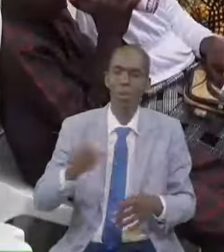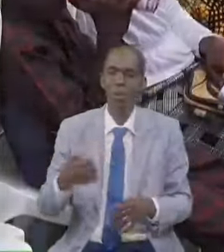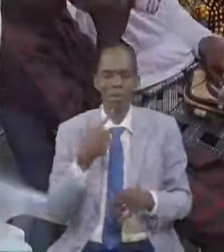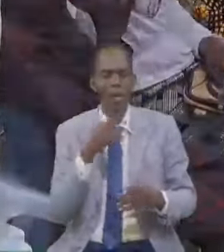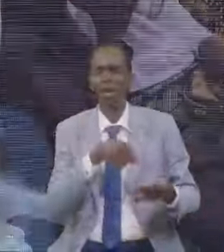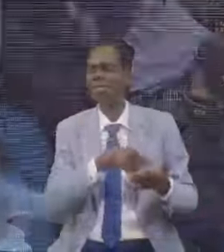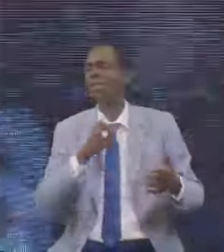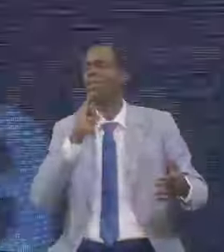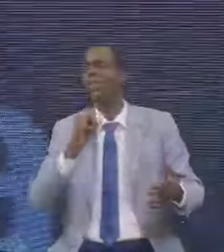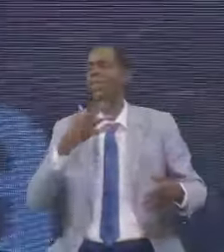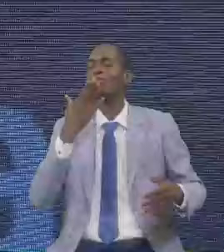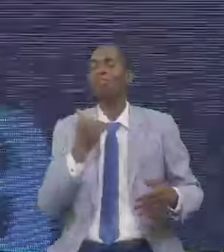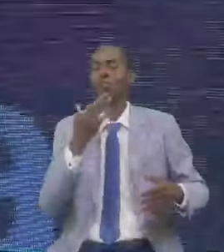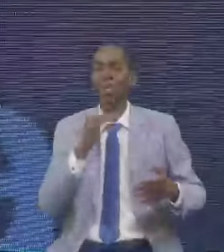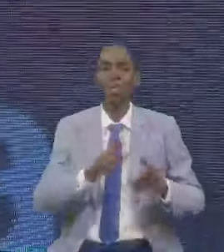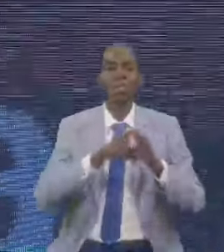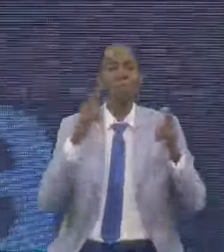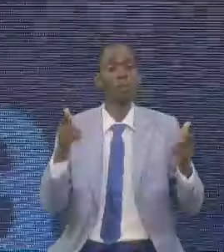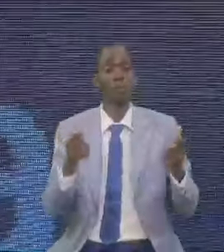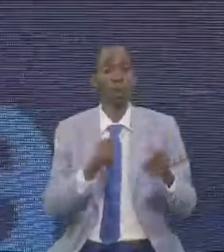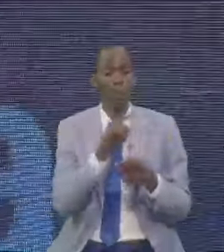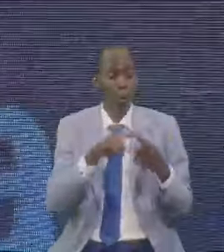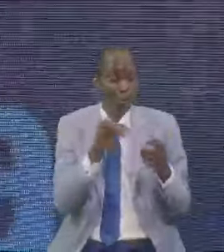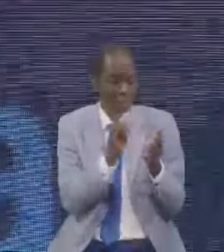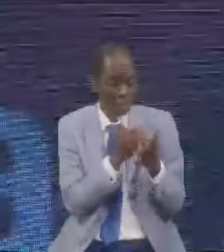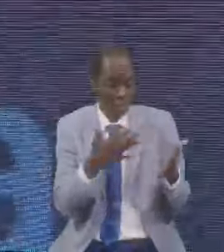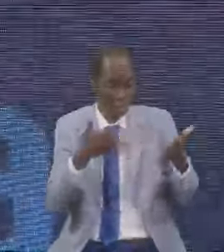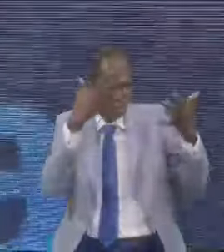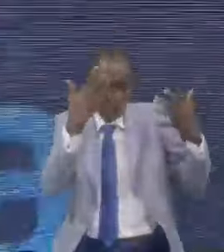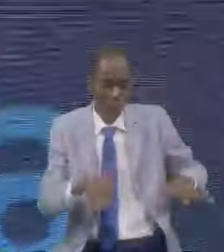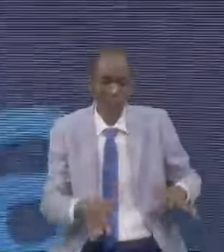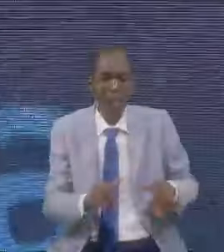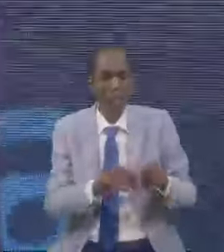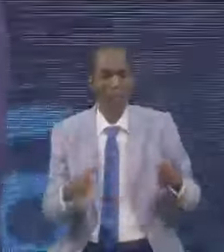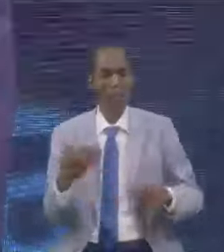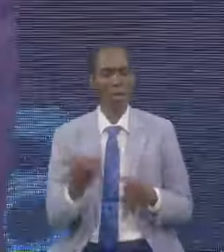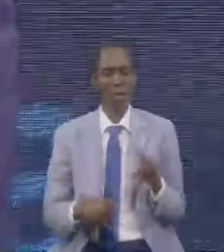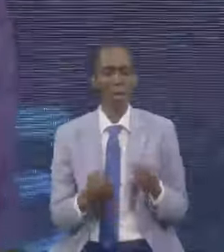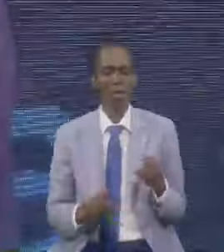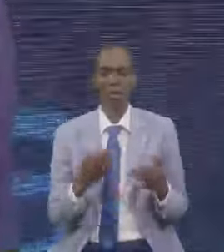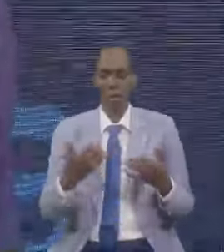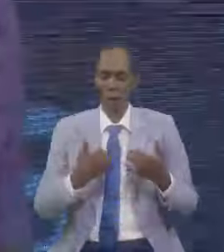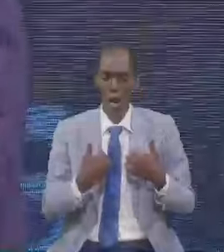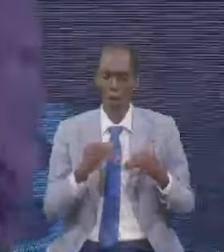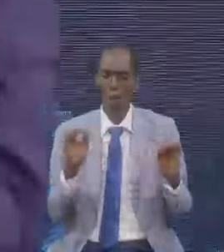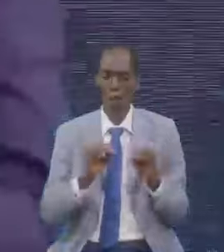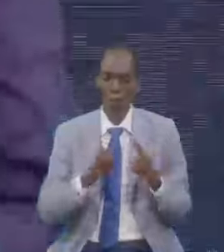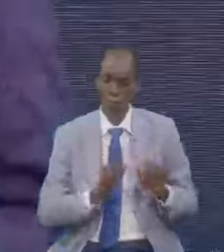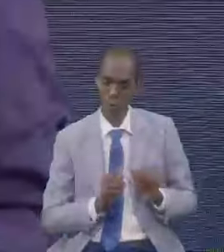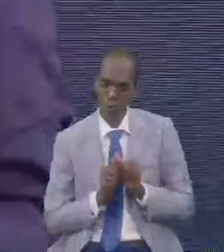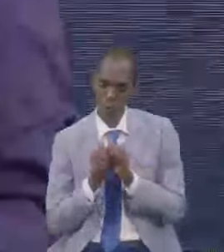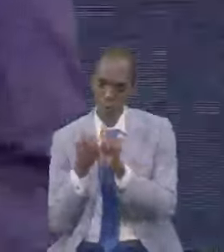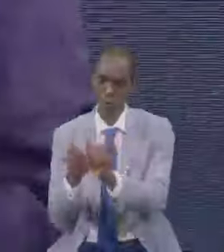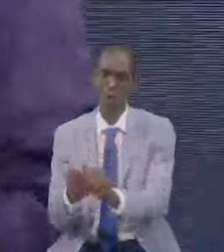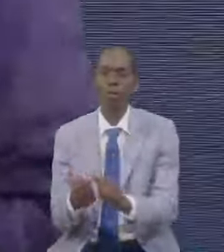when that finishes, everything is over. You have nothing to take into life to turn from zero to